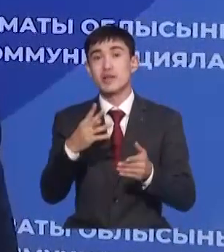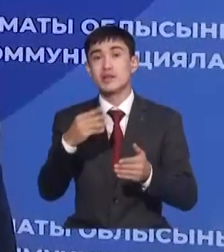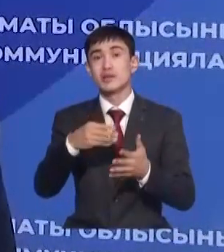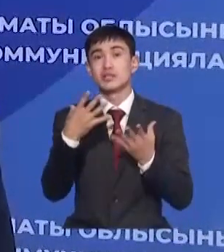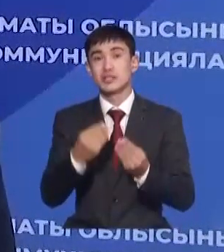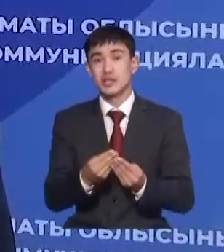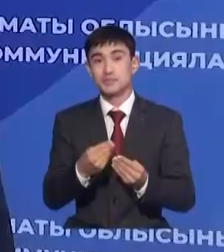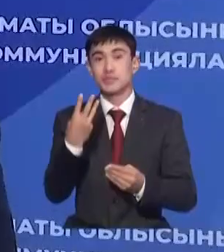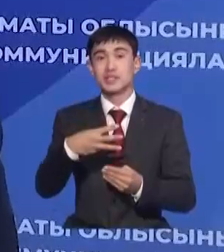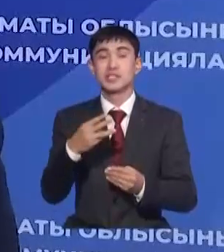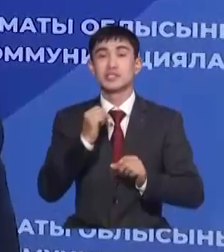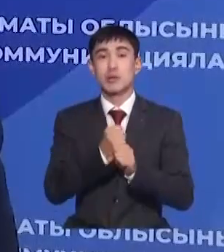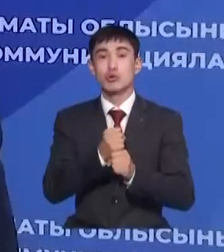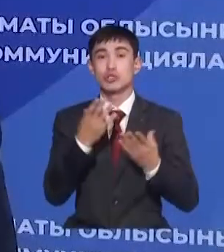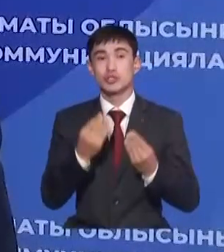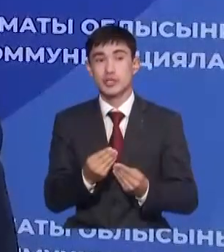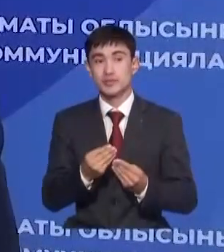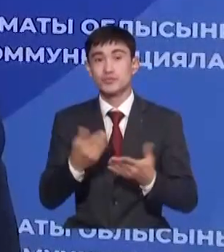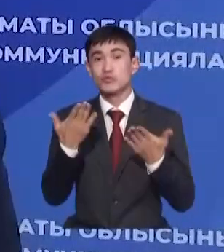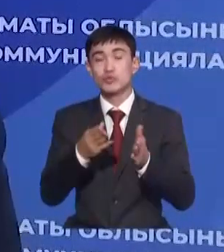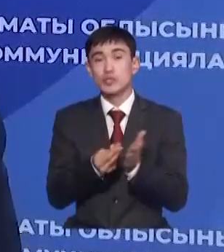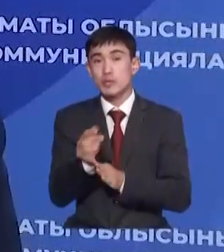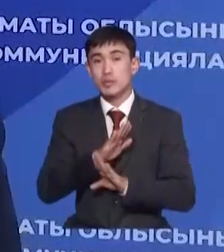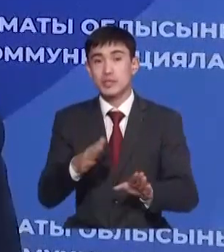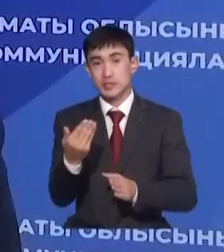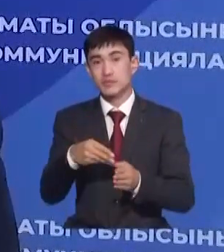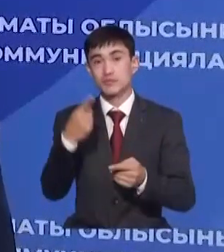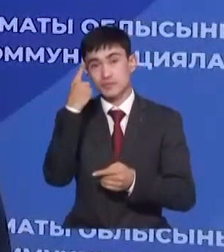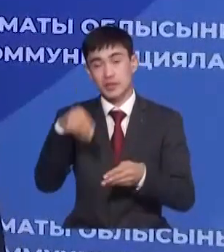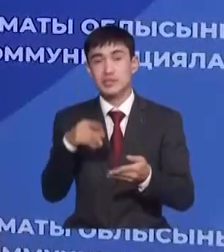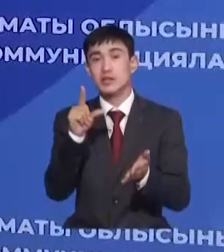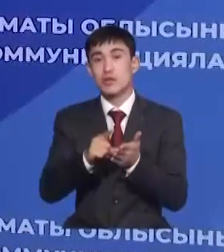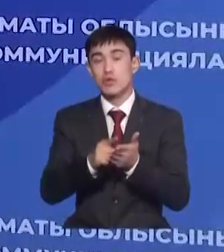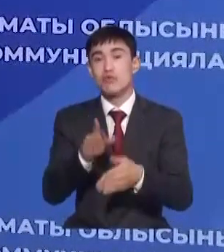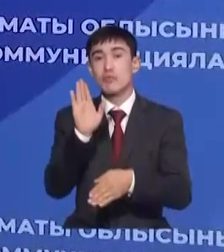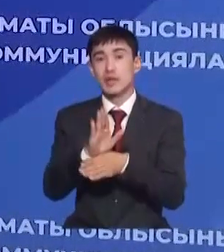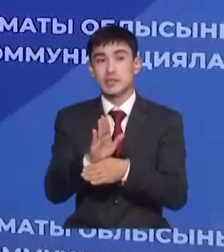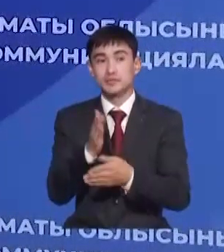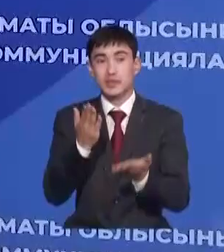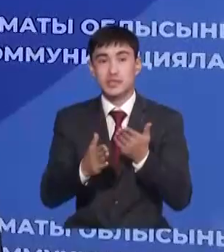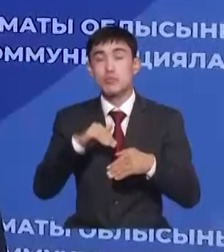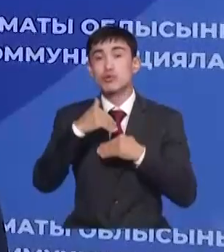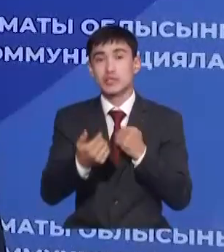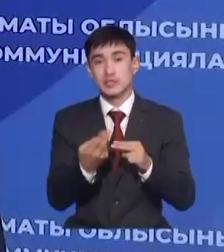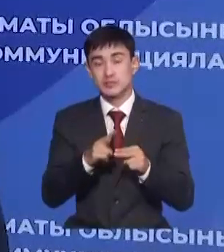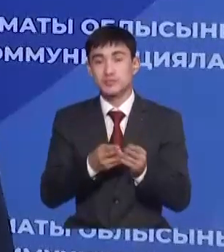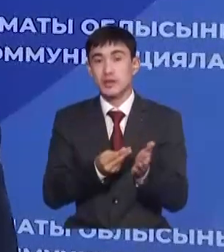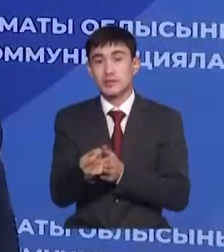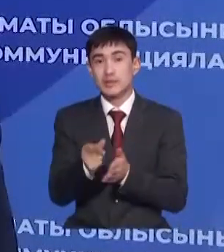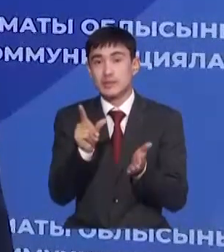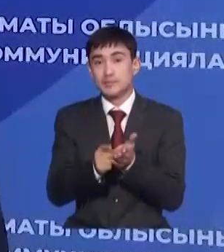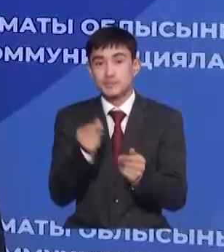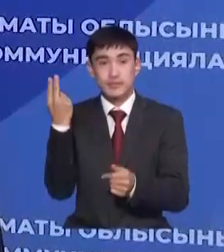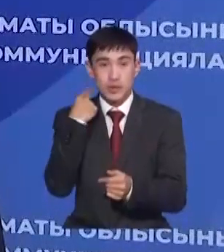календарных дней или 30 рабочих дней в случае неоплаты им выдается налоговый приказ. Даже если после этого погашение